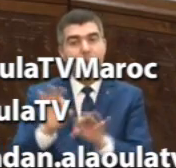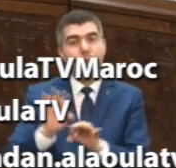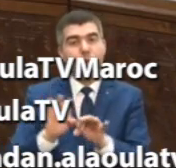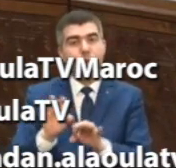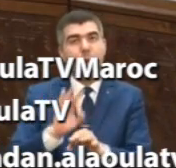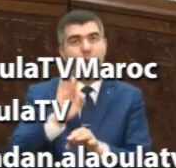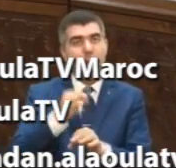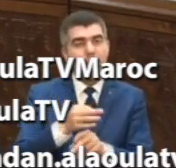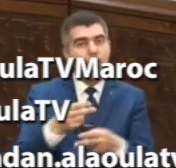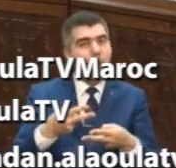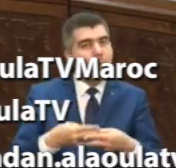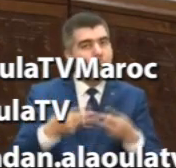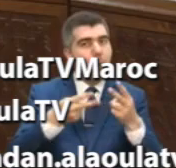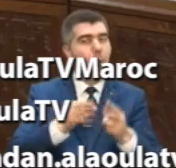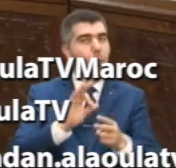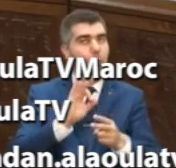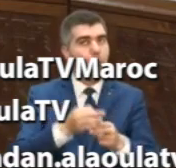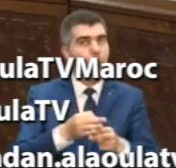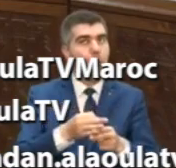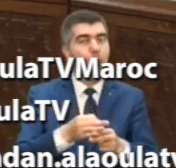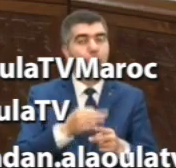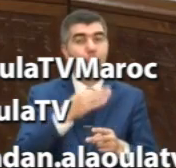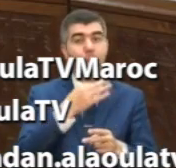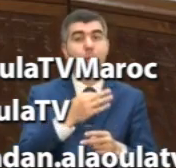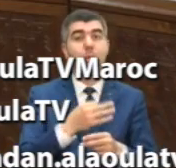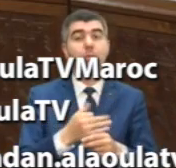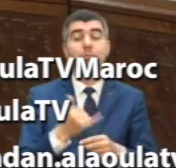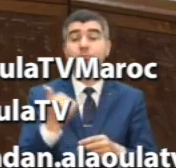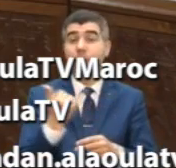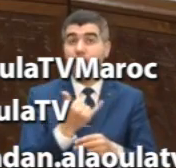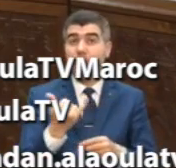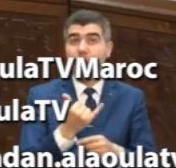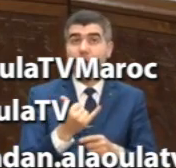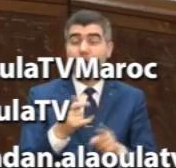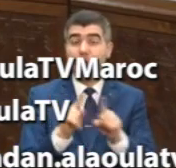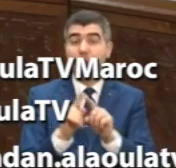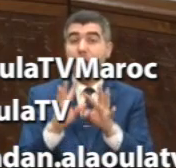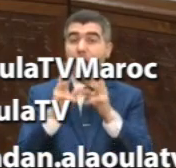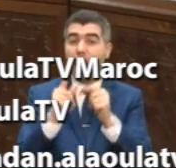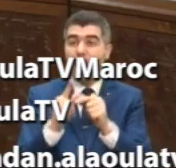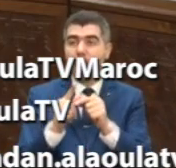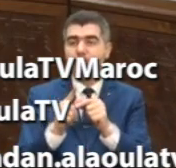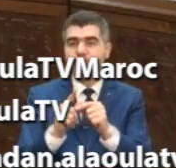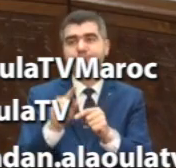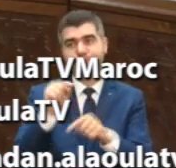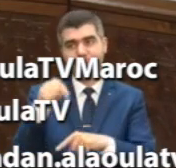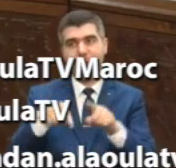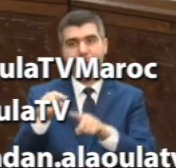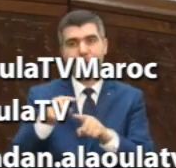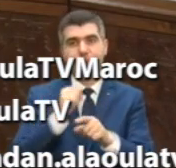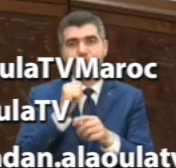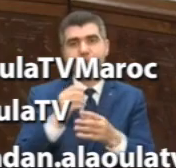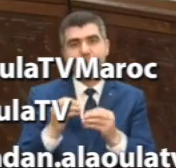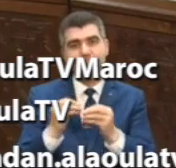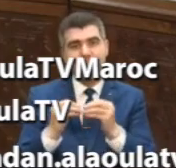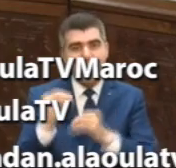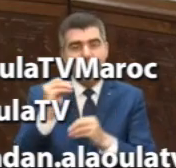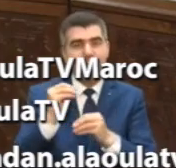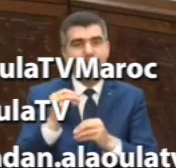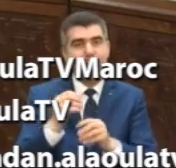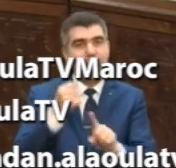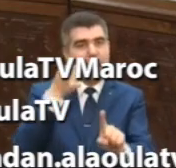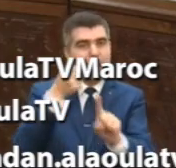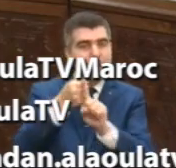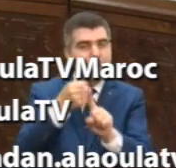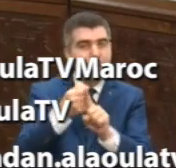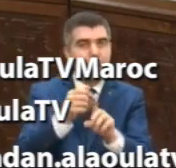لله كانت في محلها، لكن هذا ما تيمنعش على اننا نقول لا زالت الارقام مهوله ويجب ان نقوم اكثر مما نقوم به حاليا لكي نصل